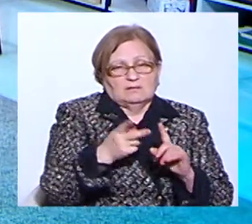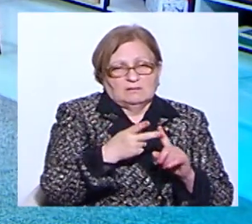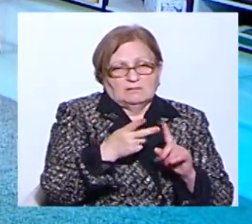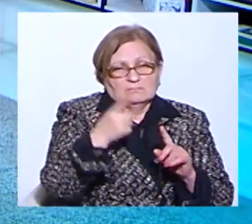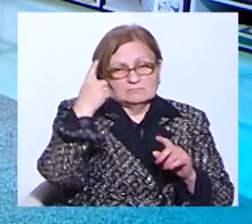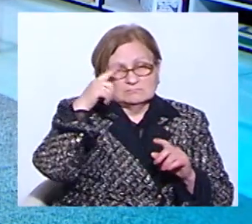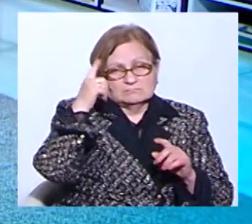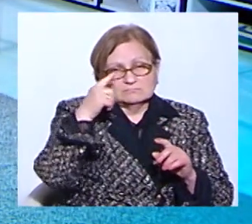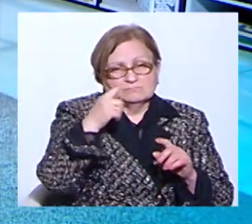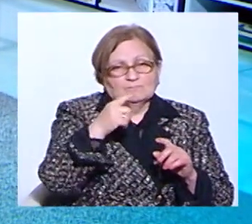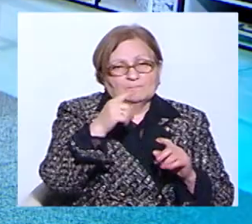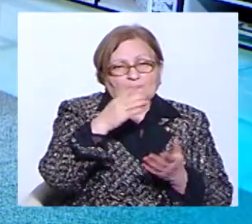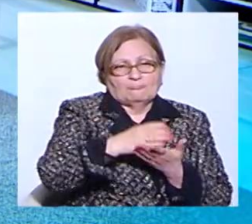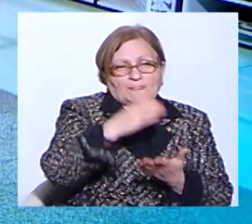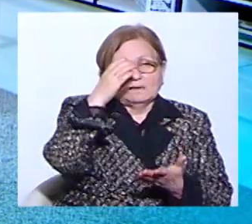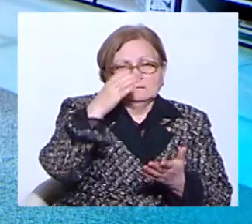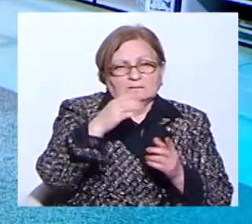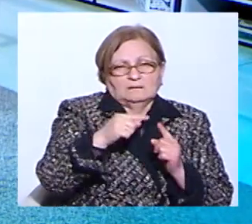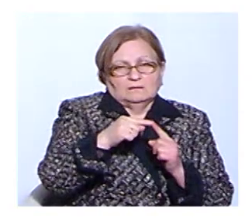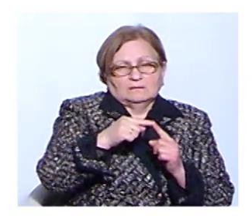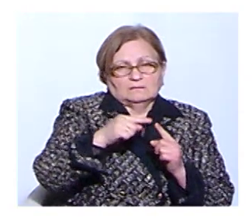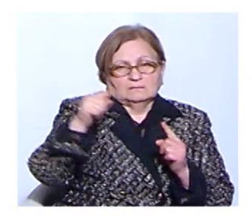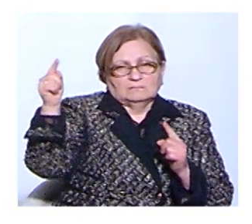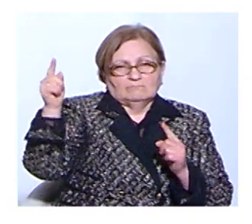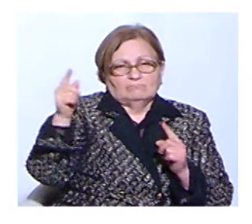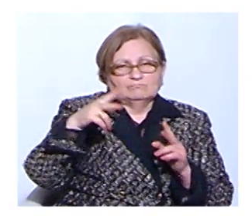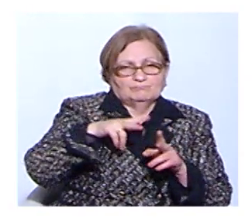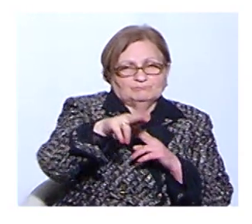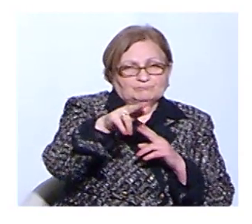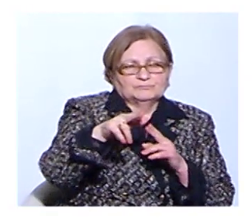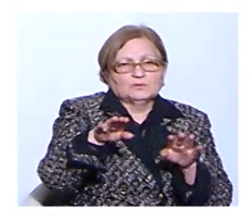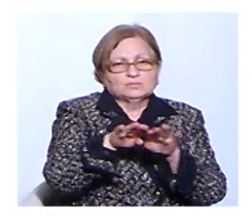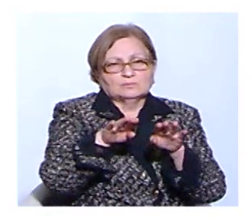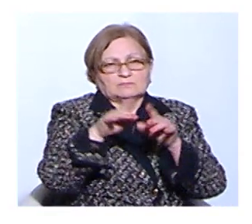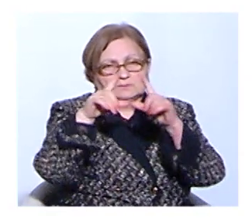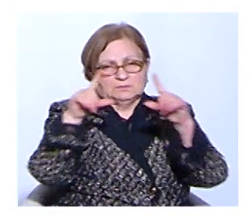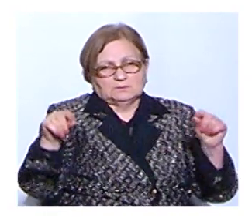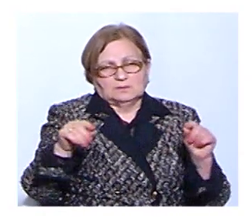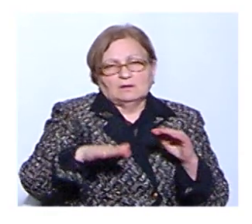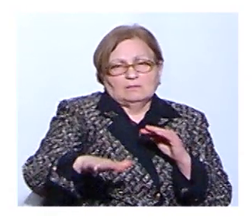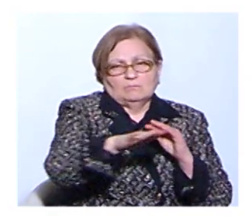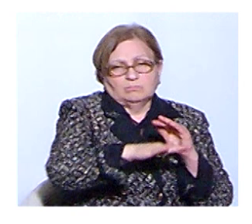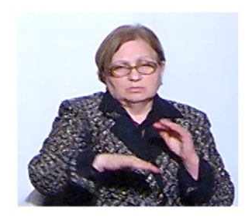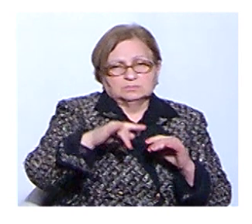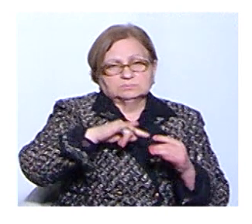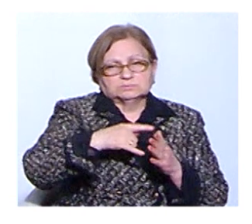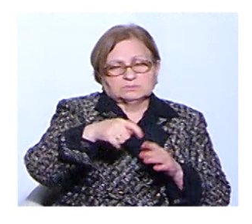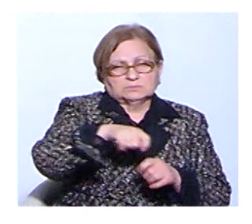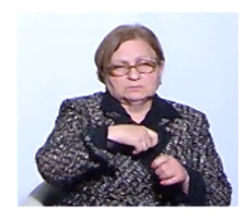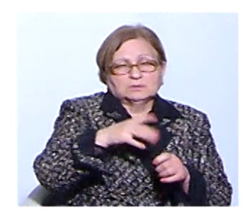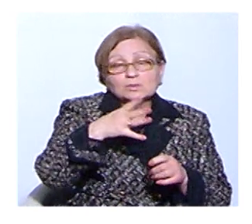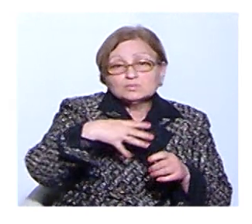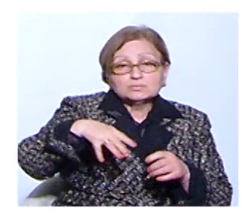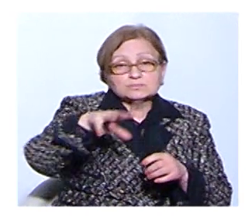მეორე ამოცანა არის კონუსის ღერძითი კვეთა ტოლგვერდა სამკუთხედი. ფუძის რადიუსია 4, იპოვეთ ამ კონუსის